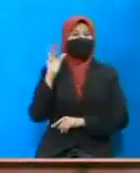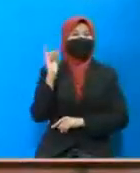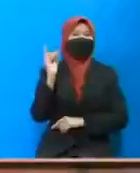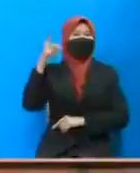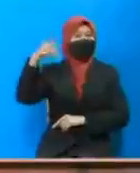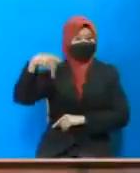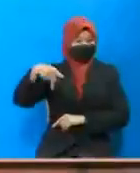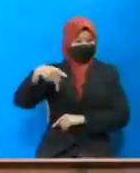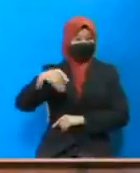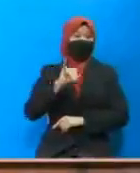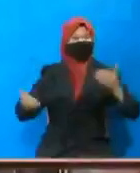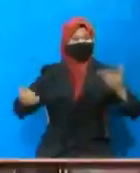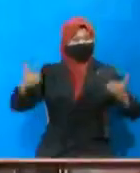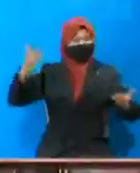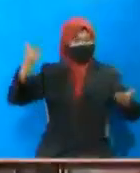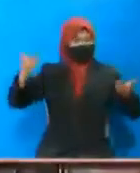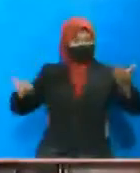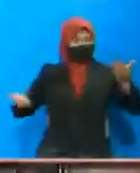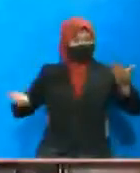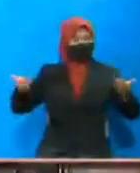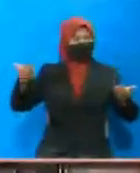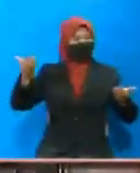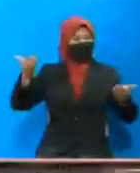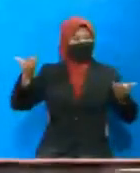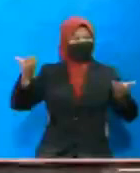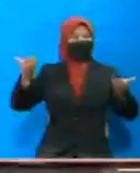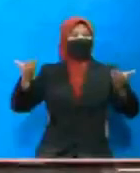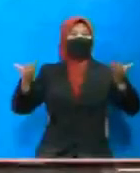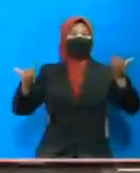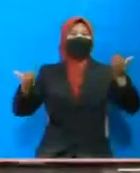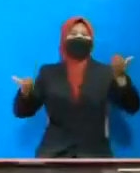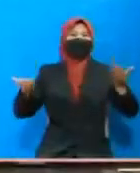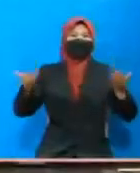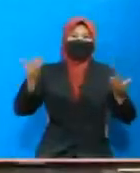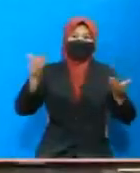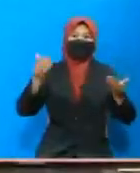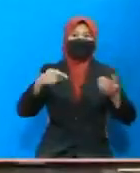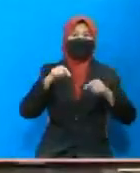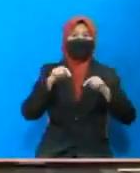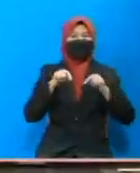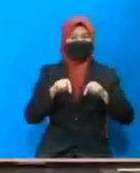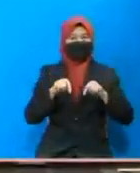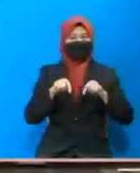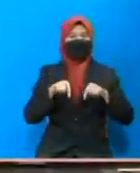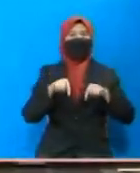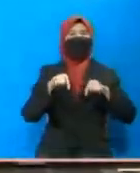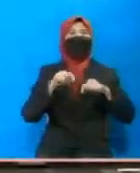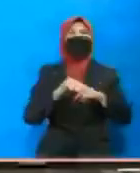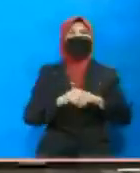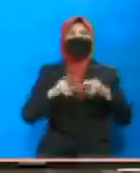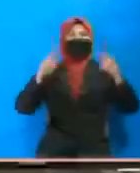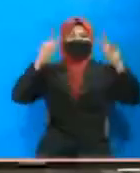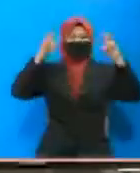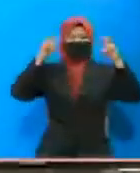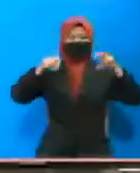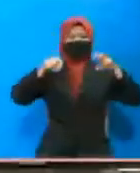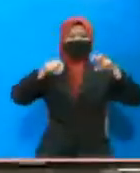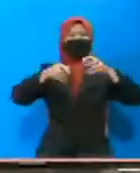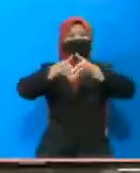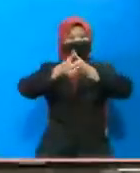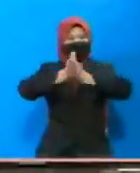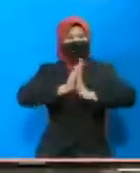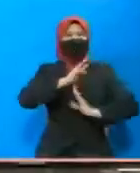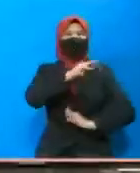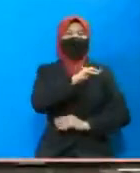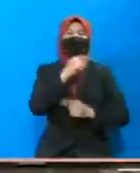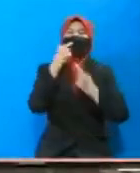Jadi, saya nak bagi tahu sekurang-kurangnya dalam soal substantif ini, izinkan menteri